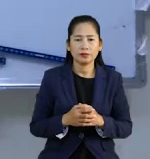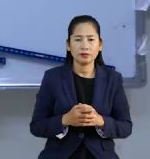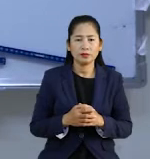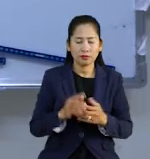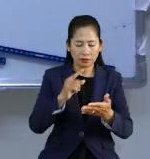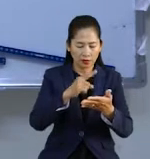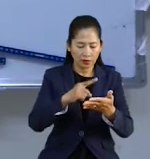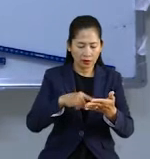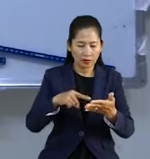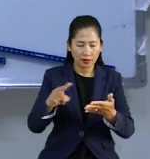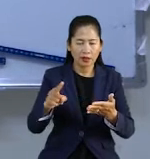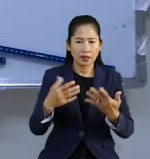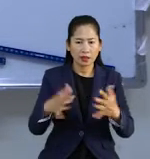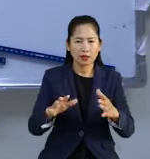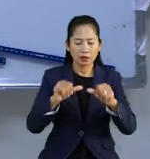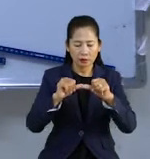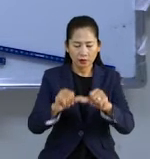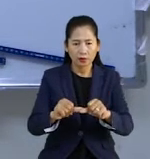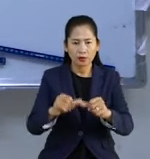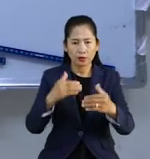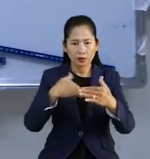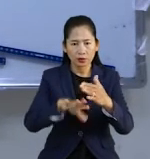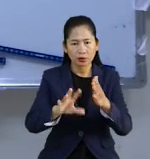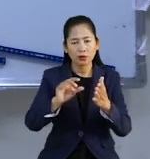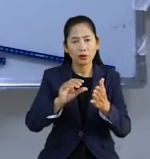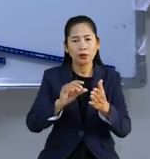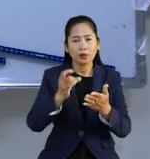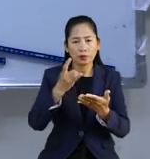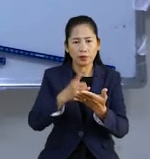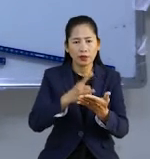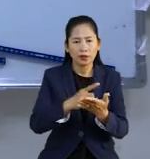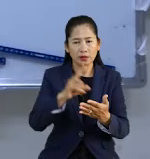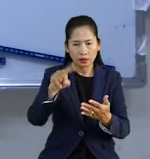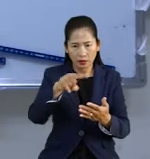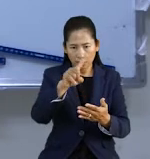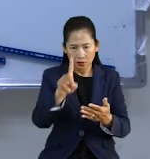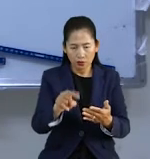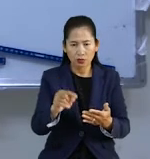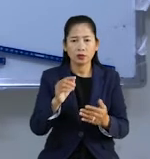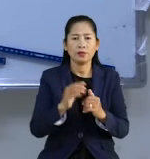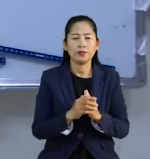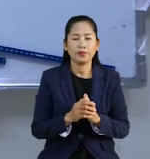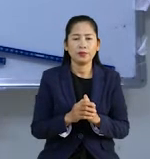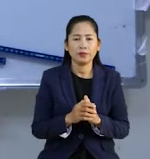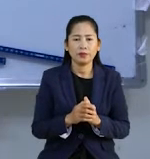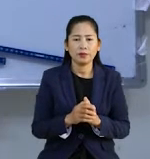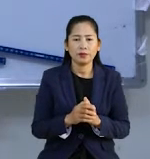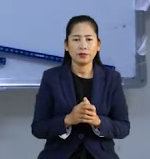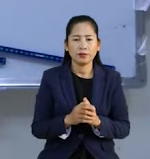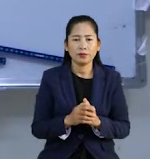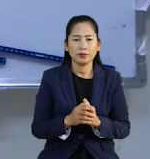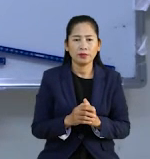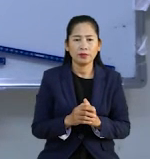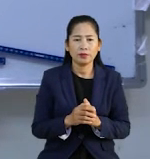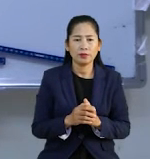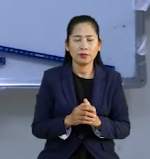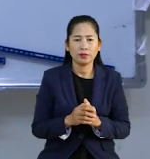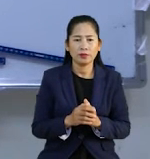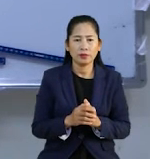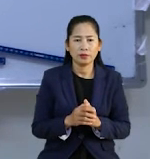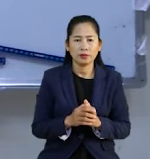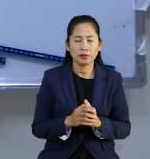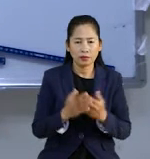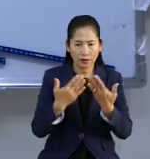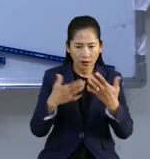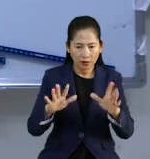កំណែរួចរាល់ហើយអាងយើងបន្តចូលខ្លឹមសារទៀតគឺលោកគ្រូសូមសួរឡើងវិញខ្លឹមសារមេរៀនណាកូនណាបាទតោះ